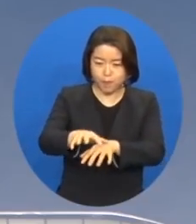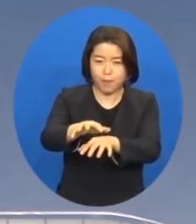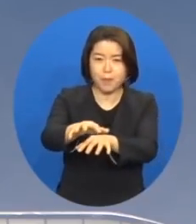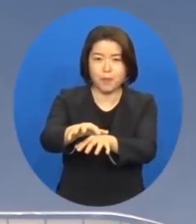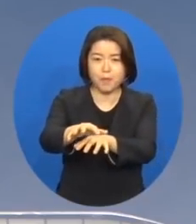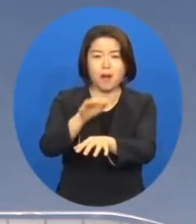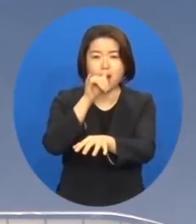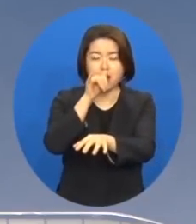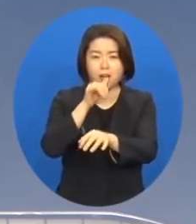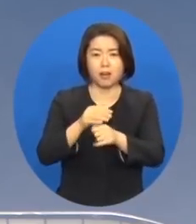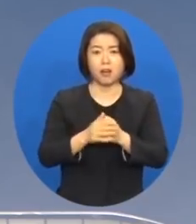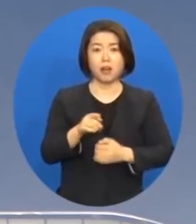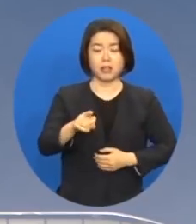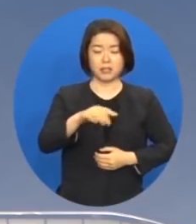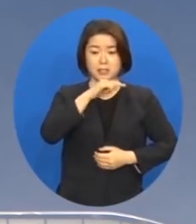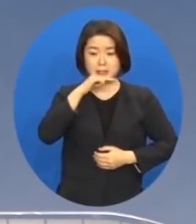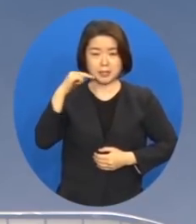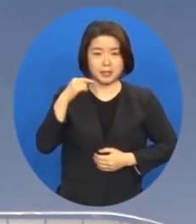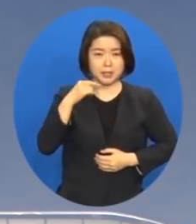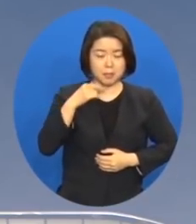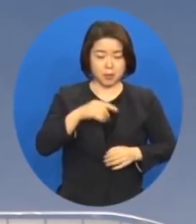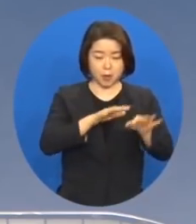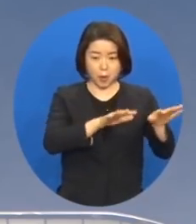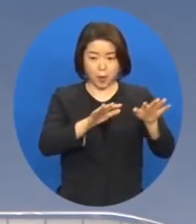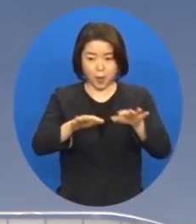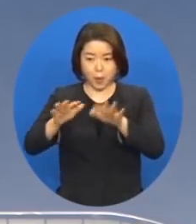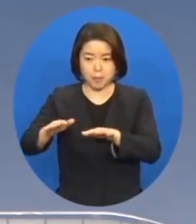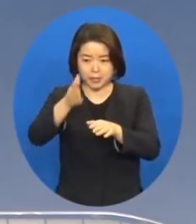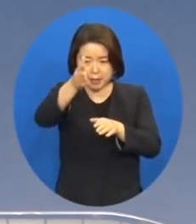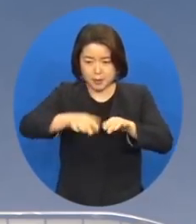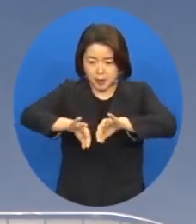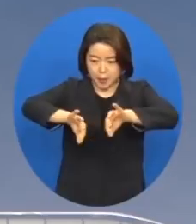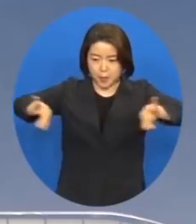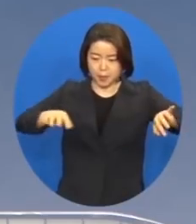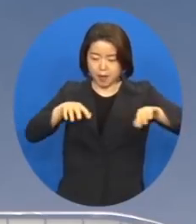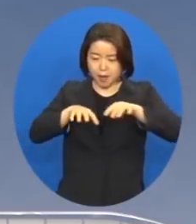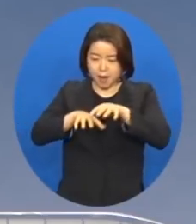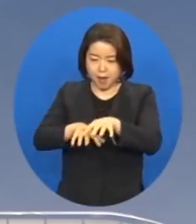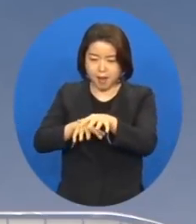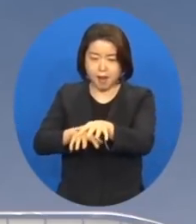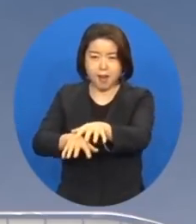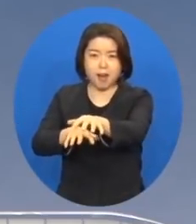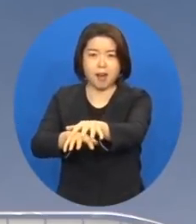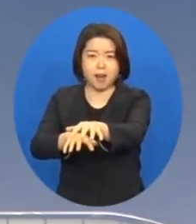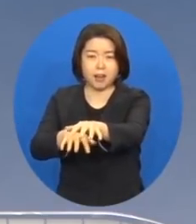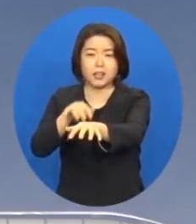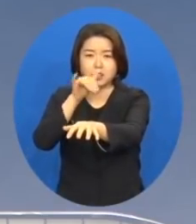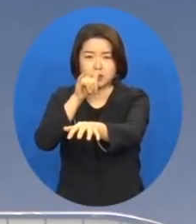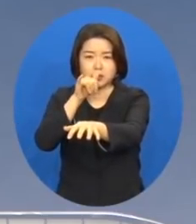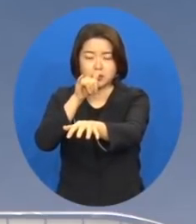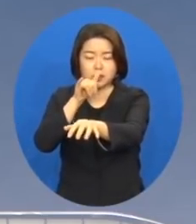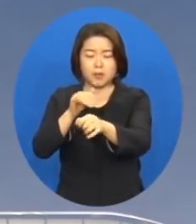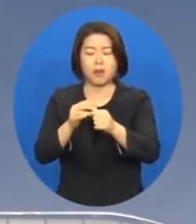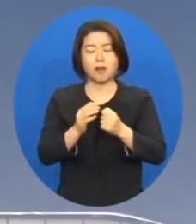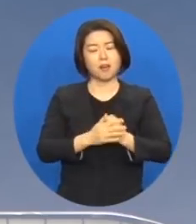바다를 걸어서 바다를 지나오는 그 일을 사도